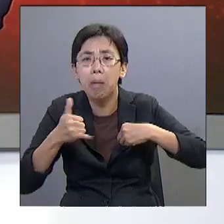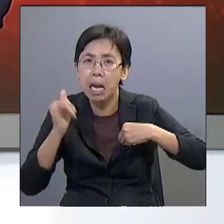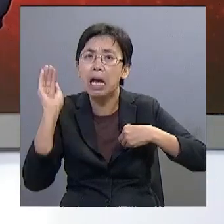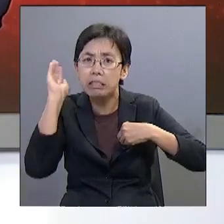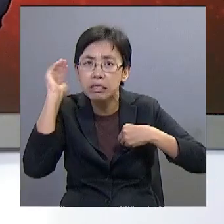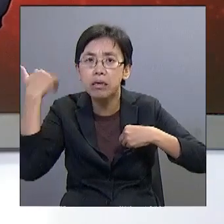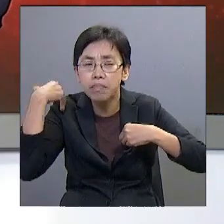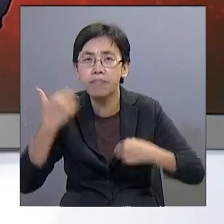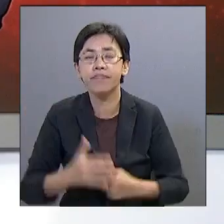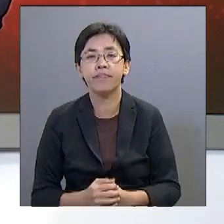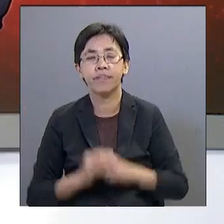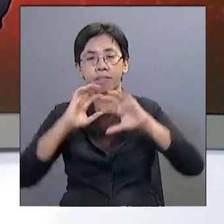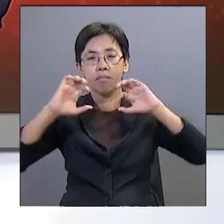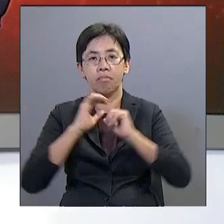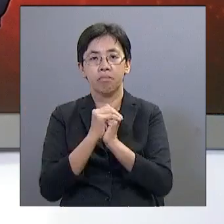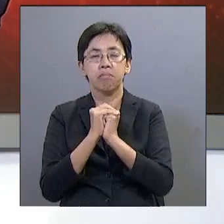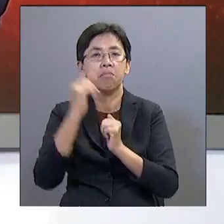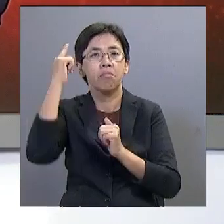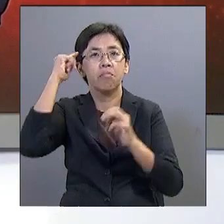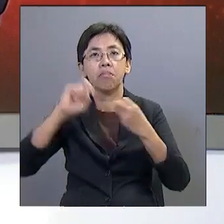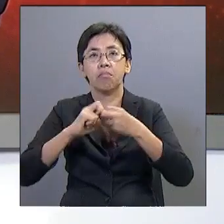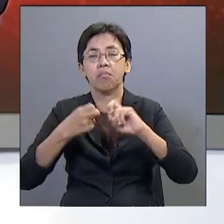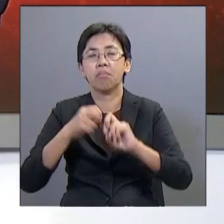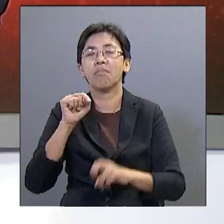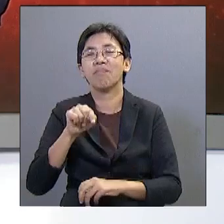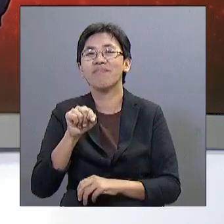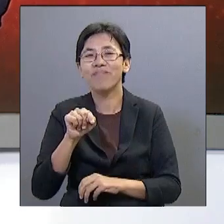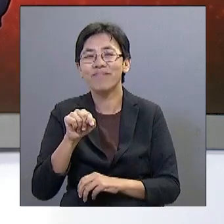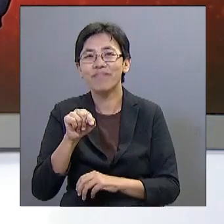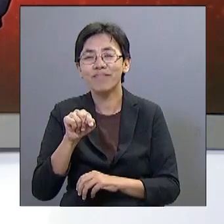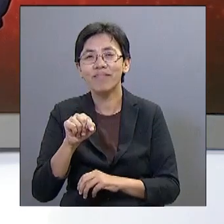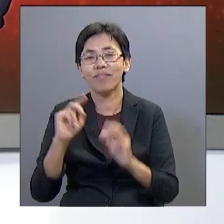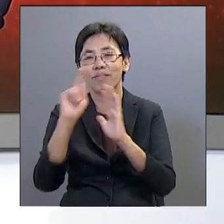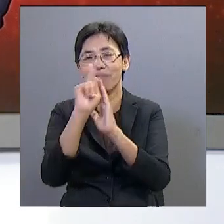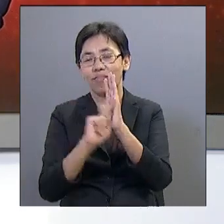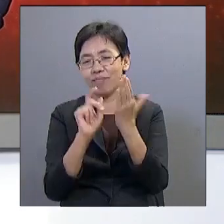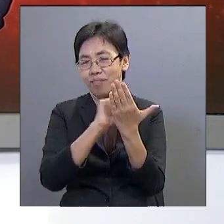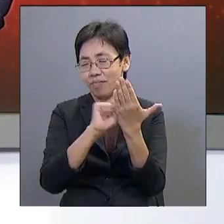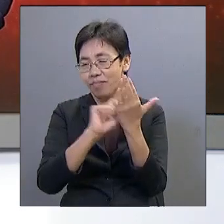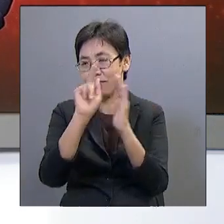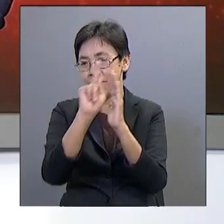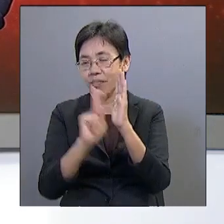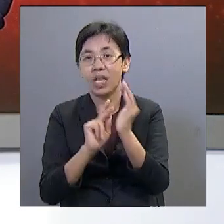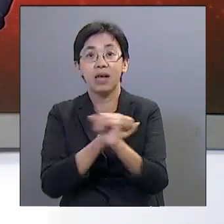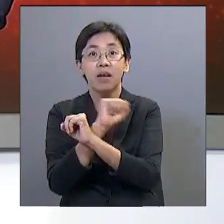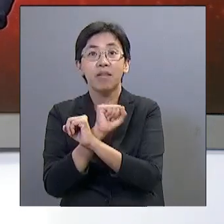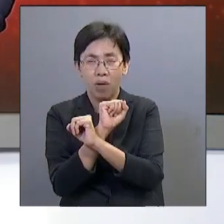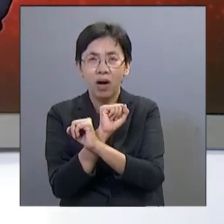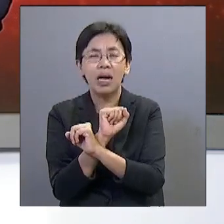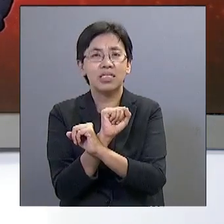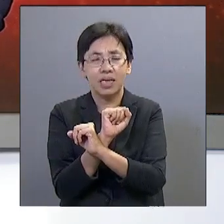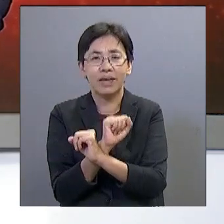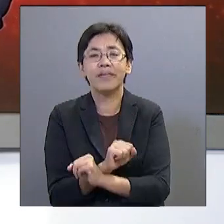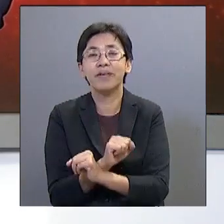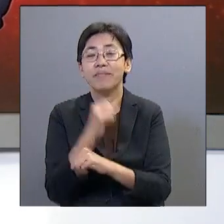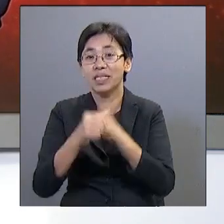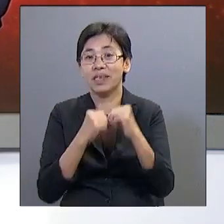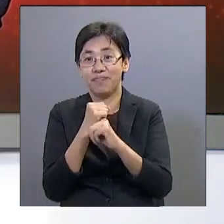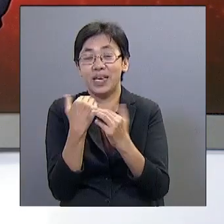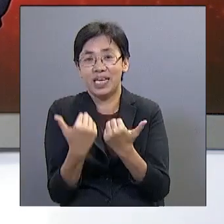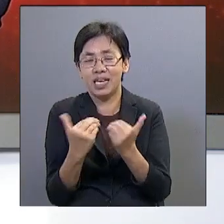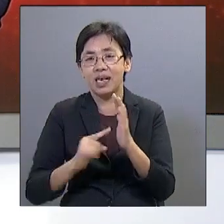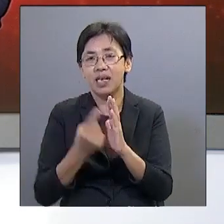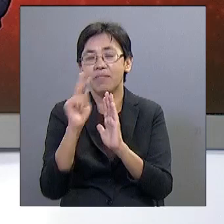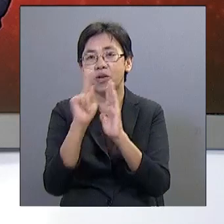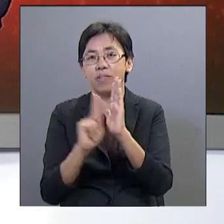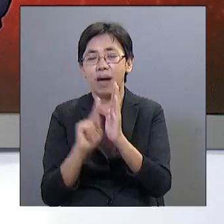รัฐบาลจีนตระหนักถปัญหานิดีนะคะ และก็ได้รางกฎหมายเพื่อปองกันภัยจากดิเฟคตงแต่ต้นปีที่ผ่านมาและ